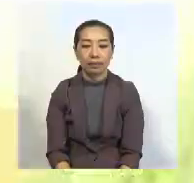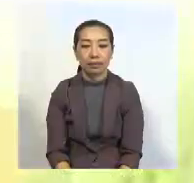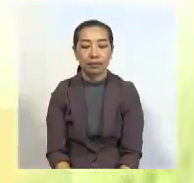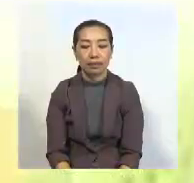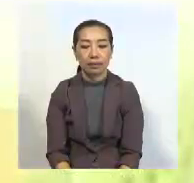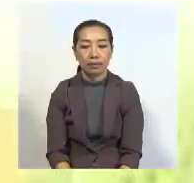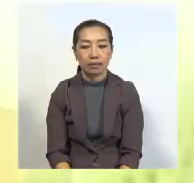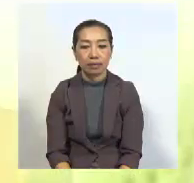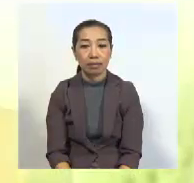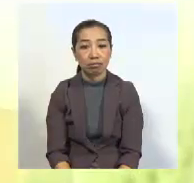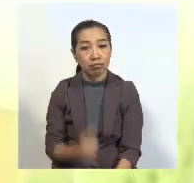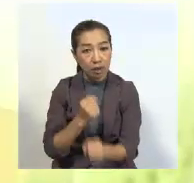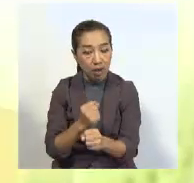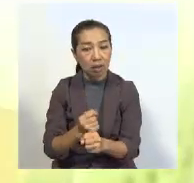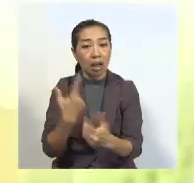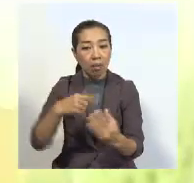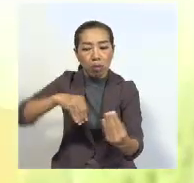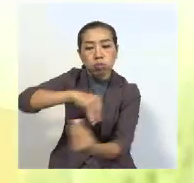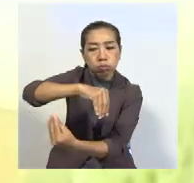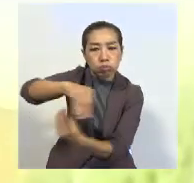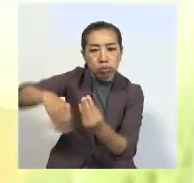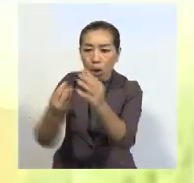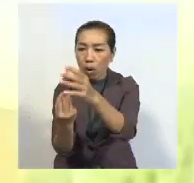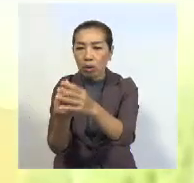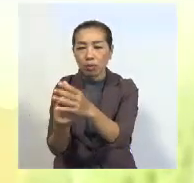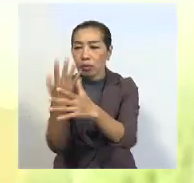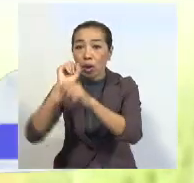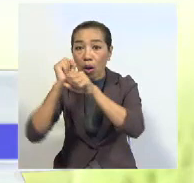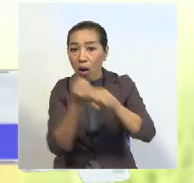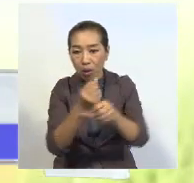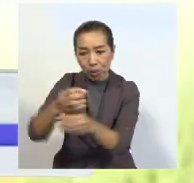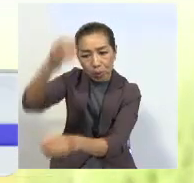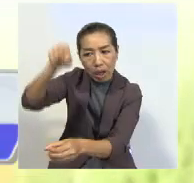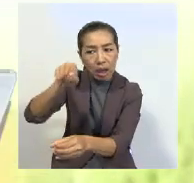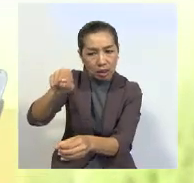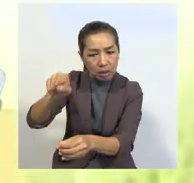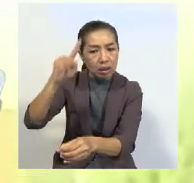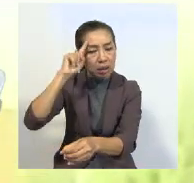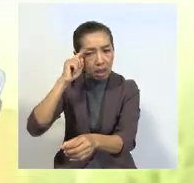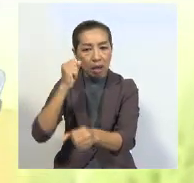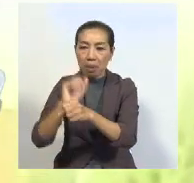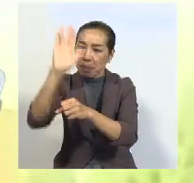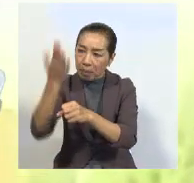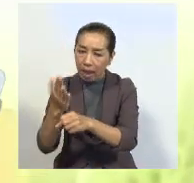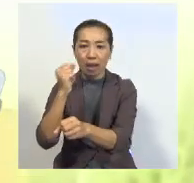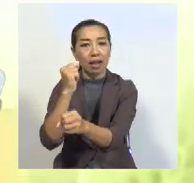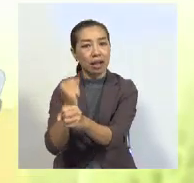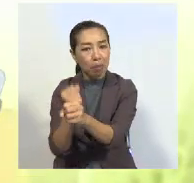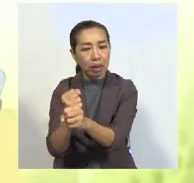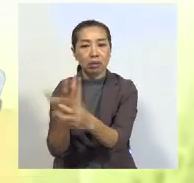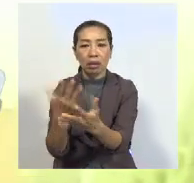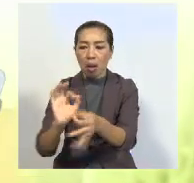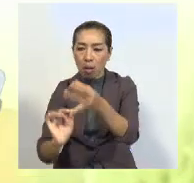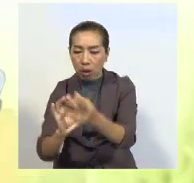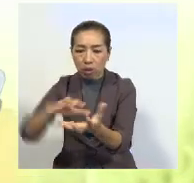หมุนเวียนมาทำให้เกิดมูลค่าสูงขึ้นเอามาเผาเอามาทำโน่นนี่ทำโรงไฟฟ้าเป็นเชื้อเพลิงป้อนโรงไฟฟ้านะมาทำเอทาน